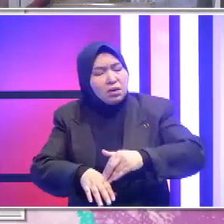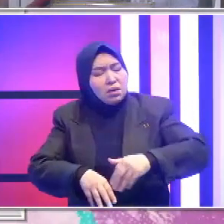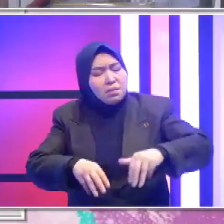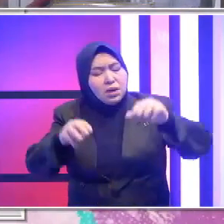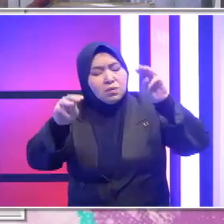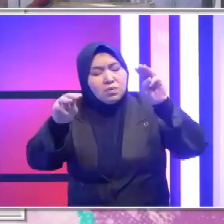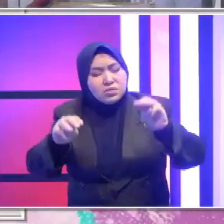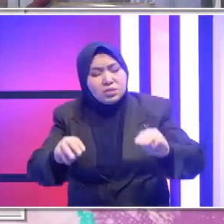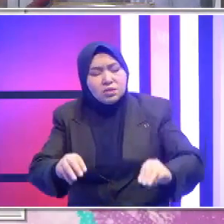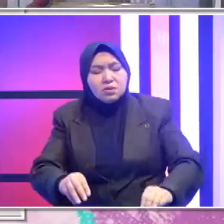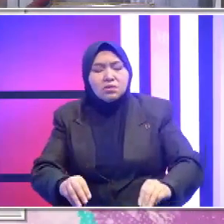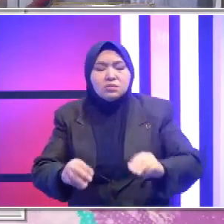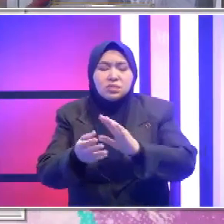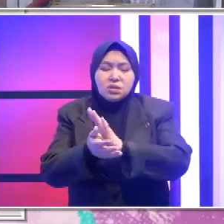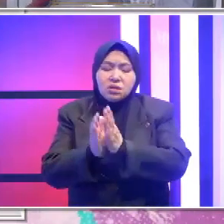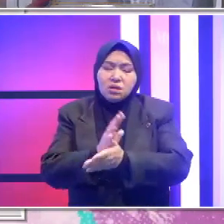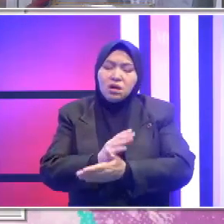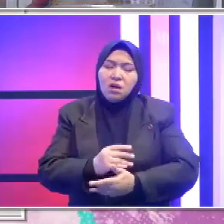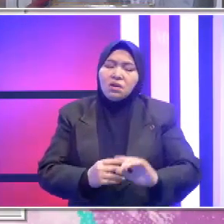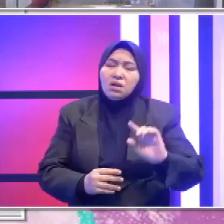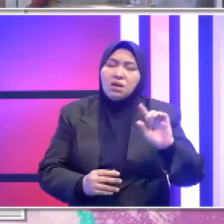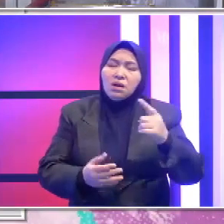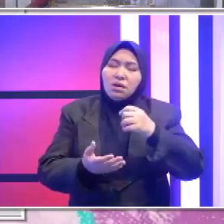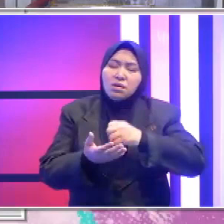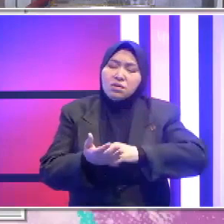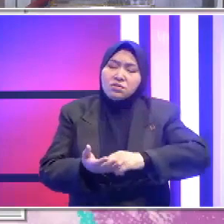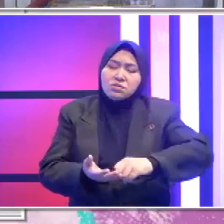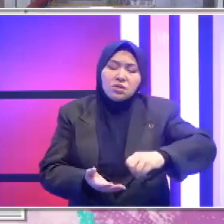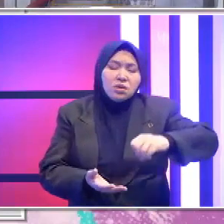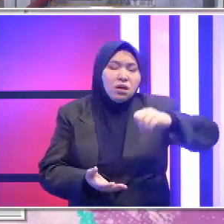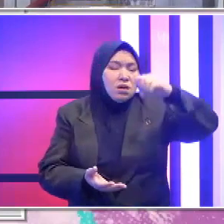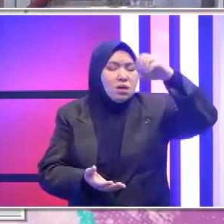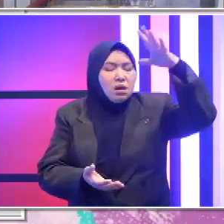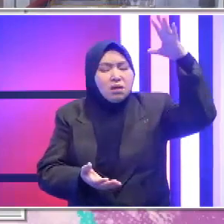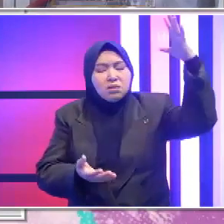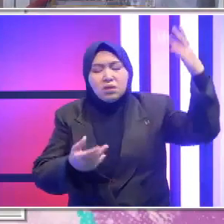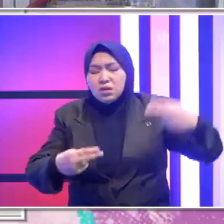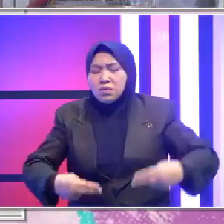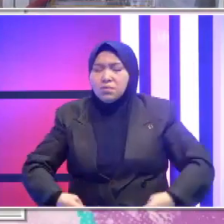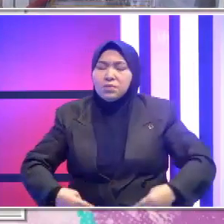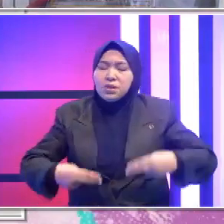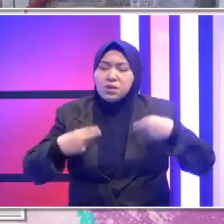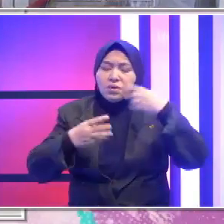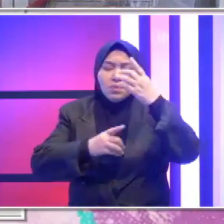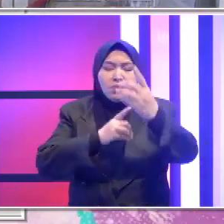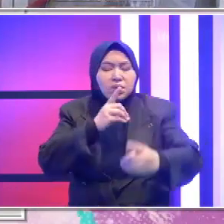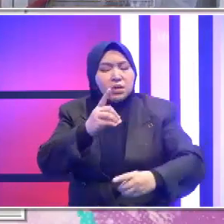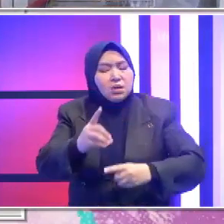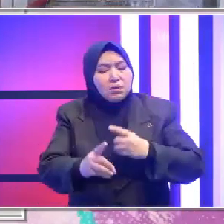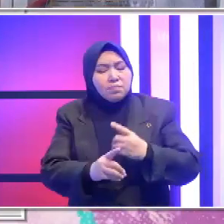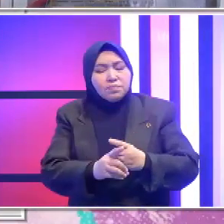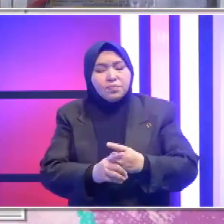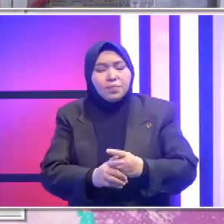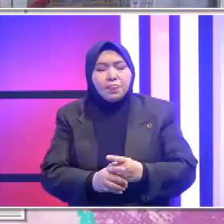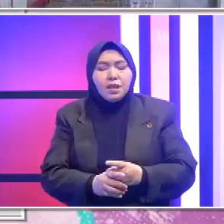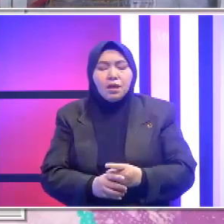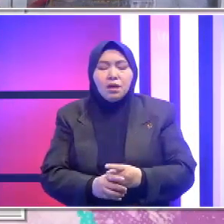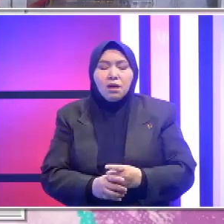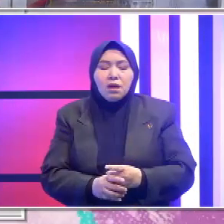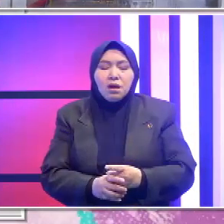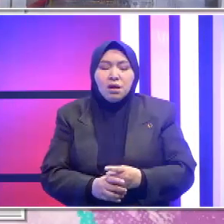sangat Raul hayatiddunya wazin atuh a-nya